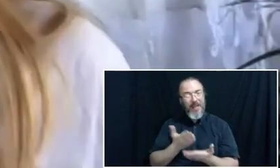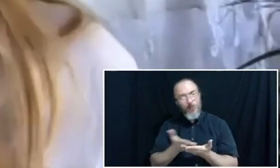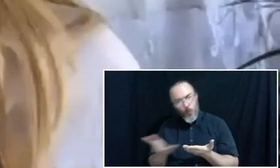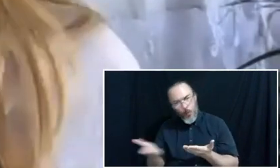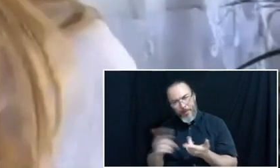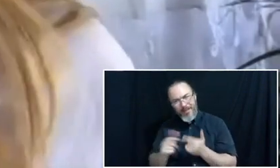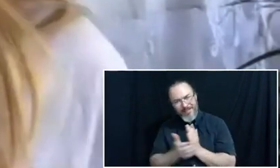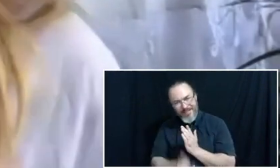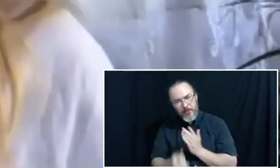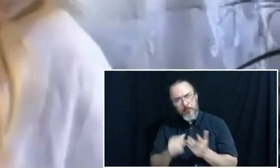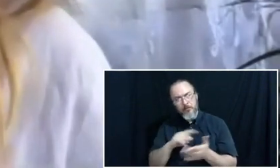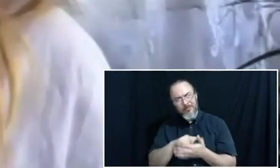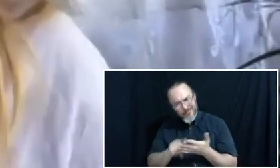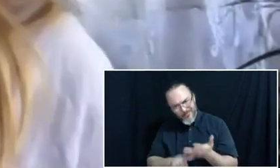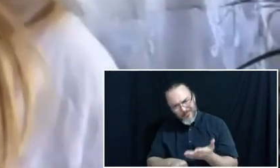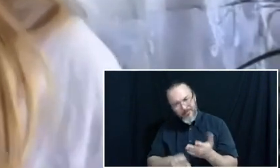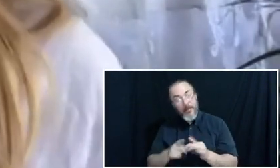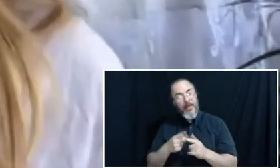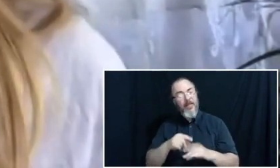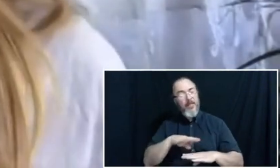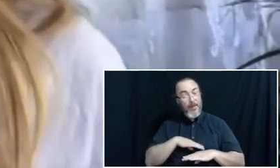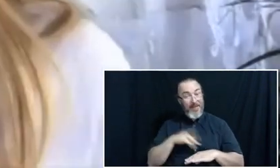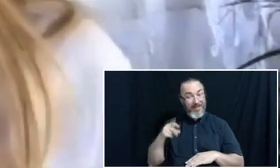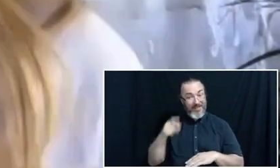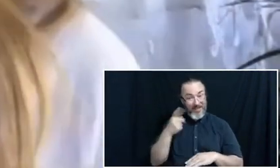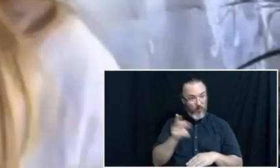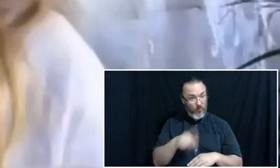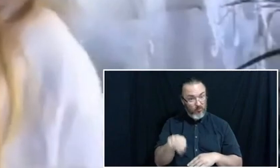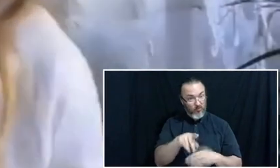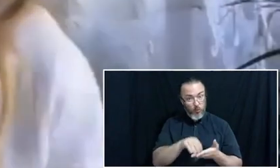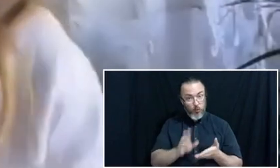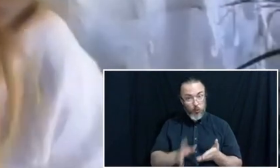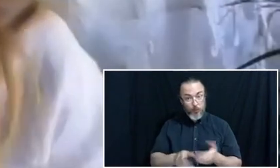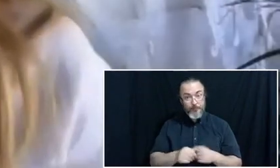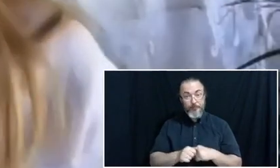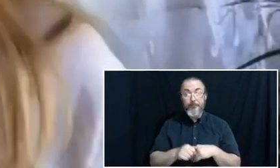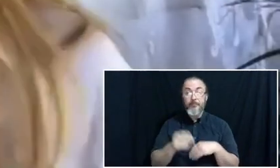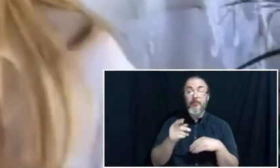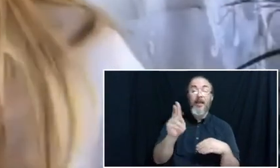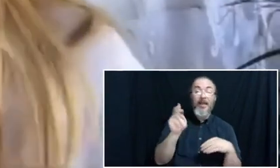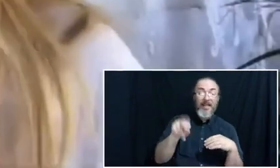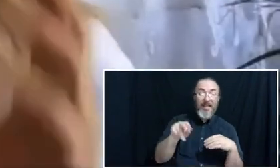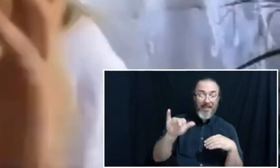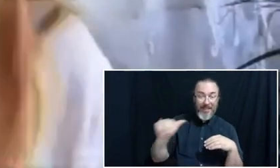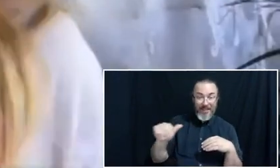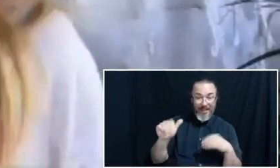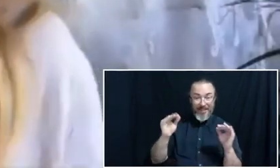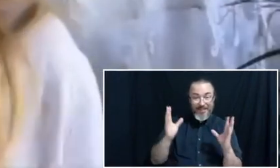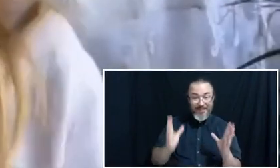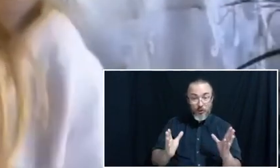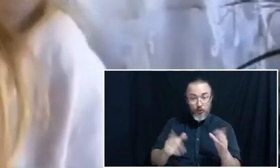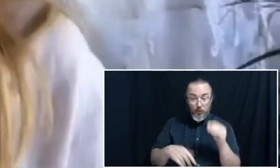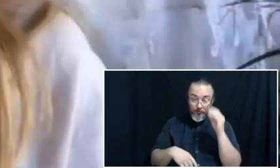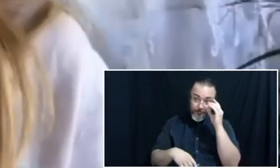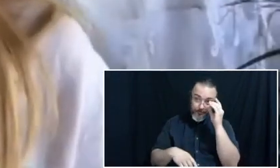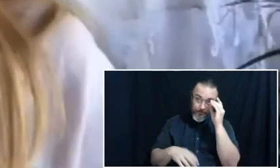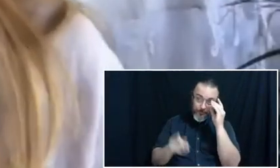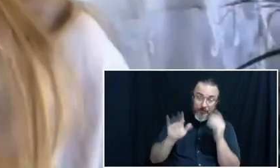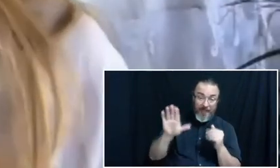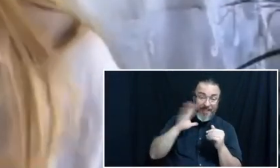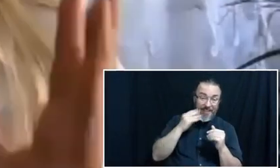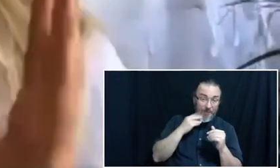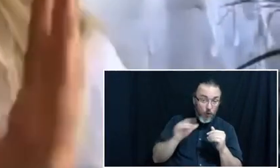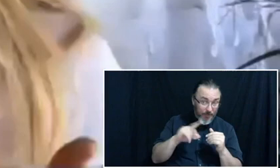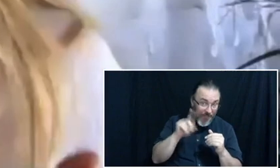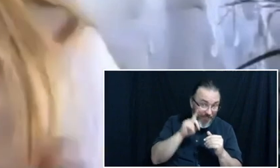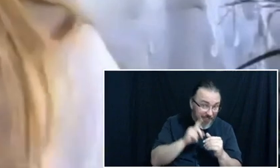des compétences et des solutions nécessaires pour satisfaire les besoins des élèves. Dans le cas de l'enseignant kényan Anthony,